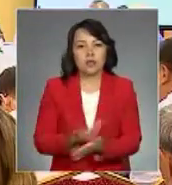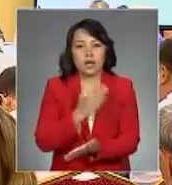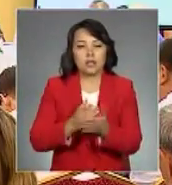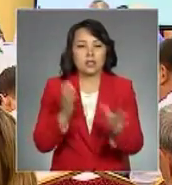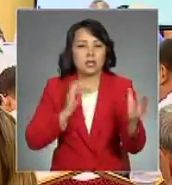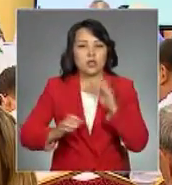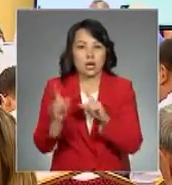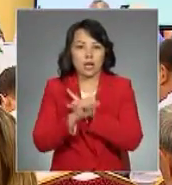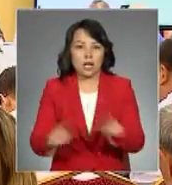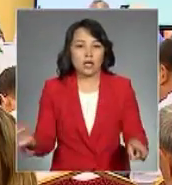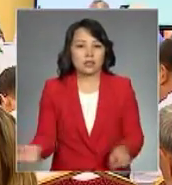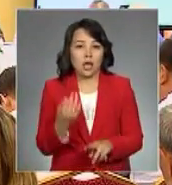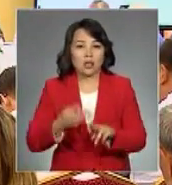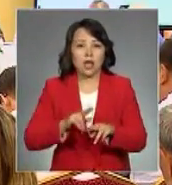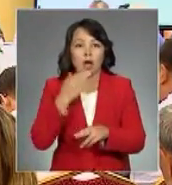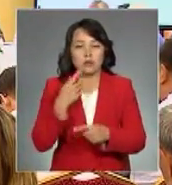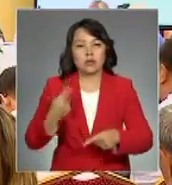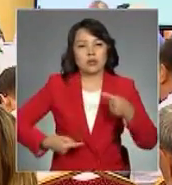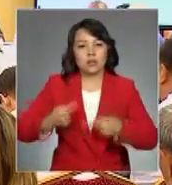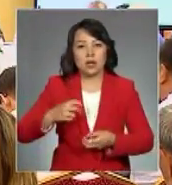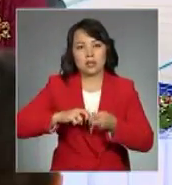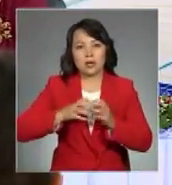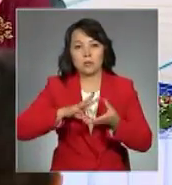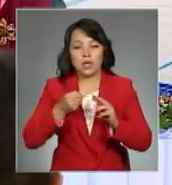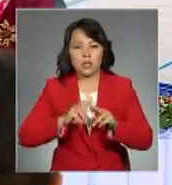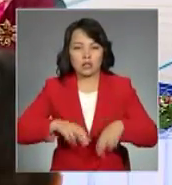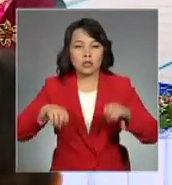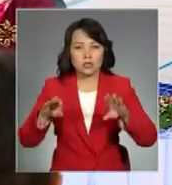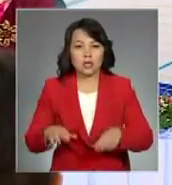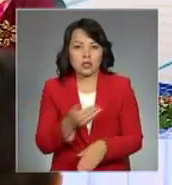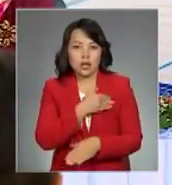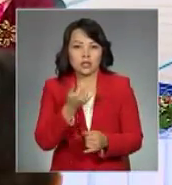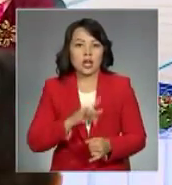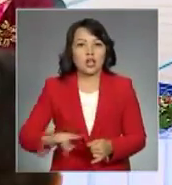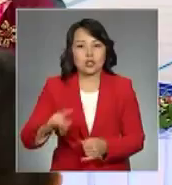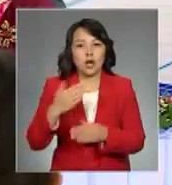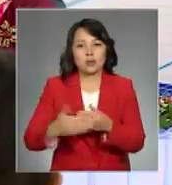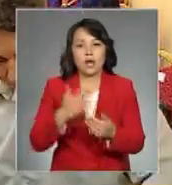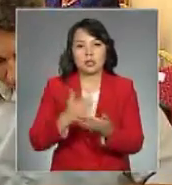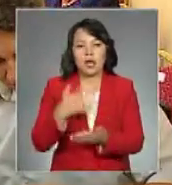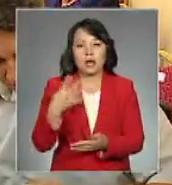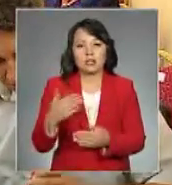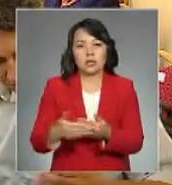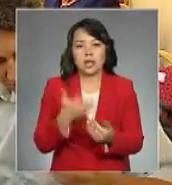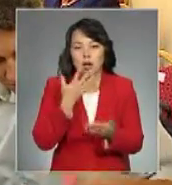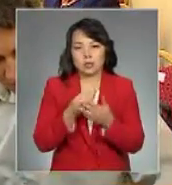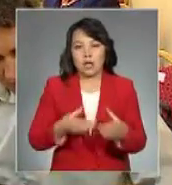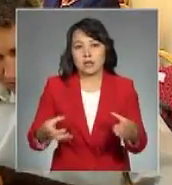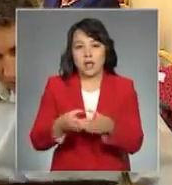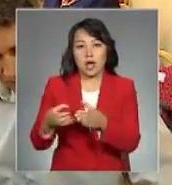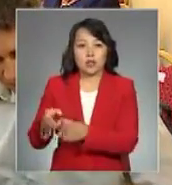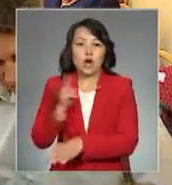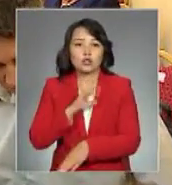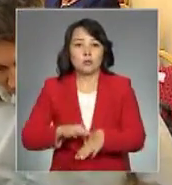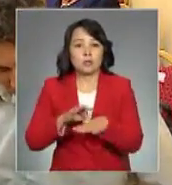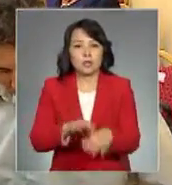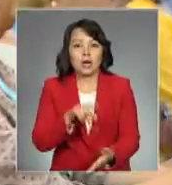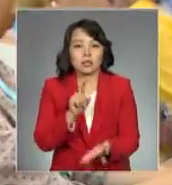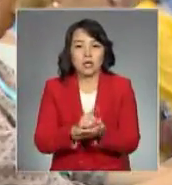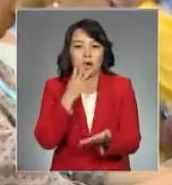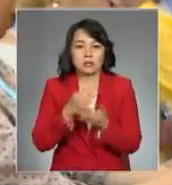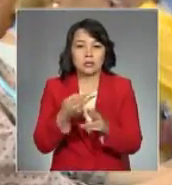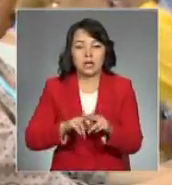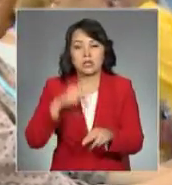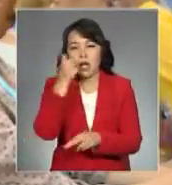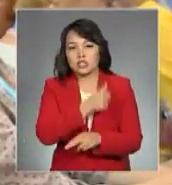институттың ерекшелігі онда ұлтаралық жанжалдар шешілмек. Бүгінде республика бойынша 40-қа жуық медиация орталығы жұмыс жасайды. Әрқайсысында жылына